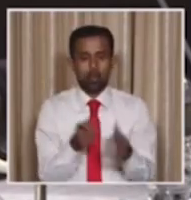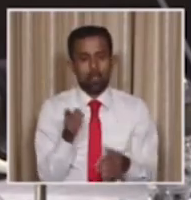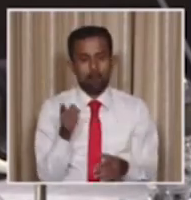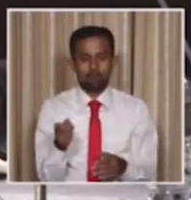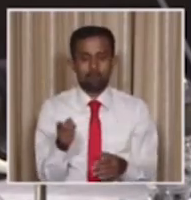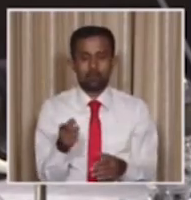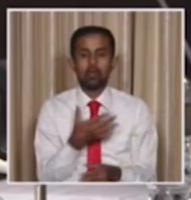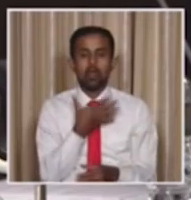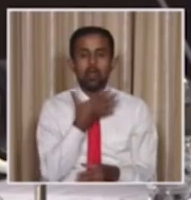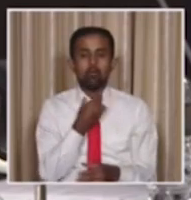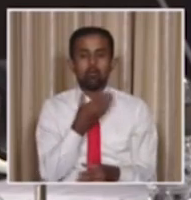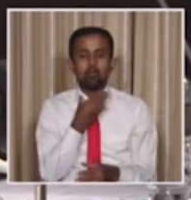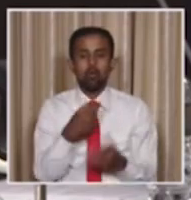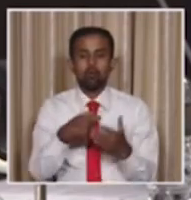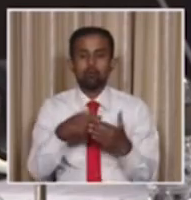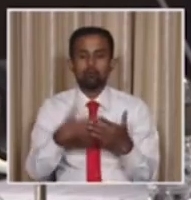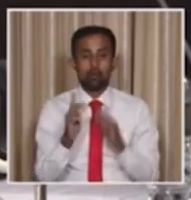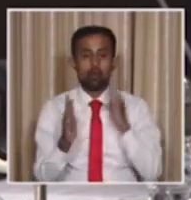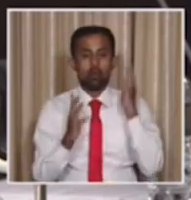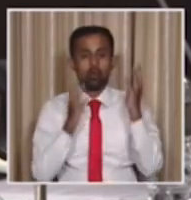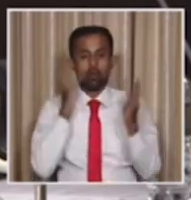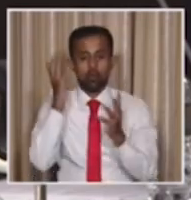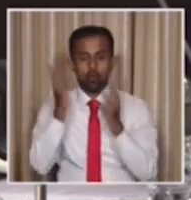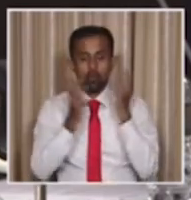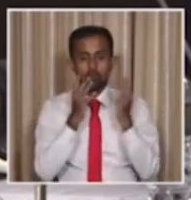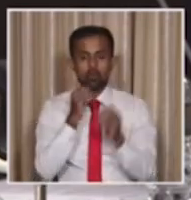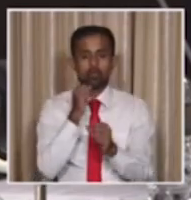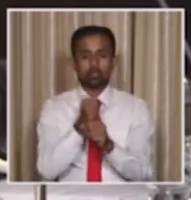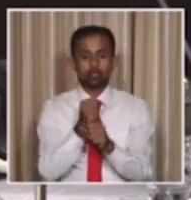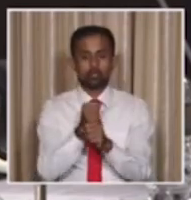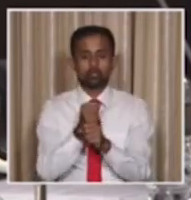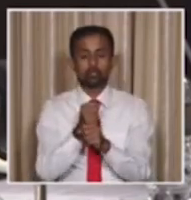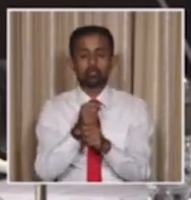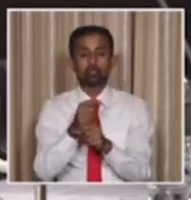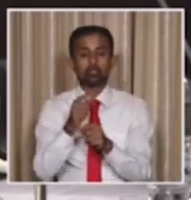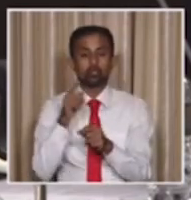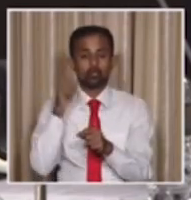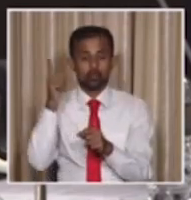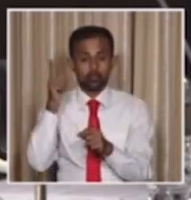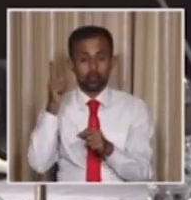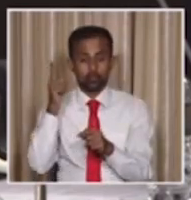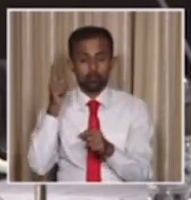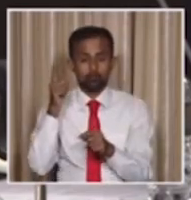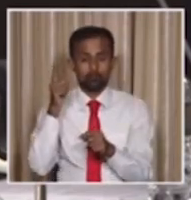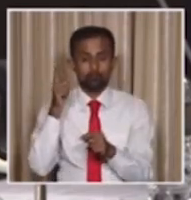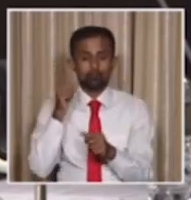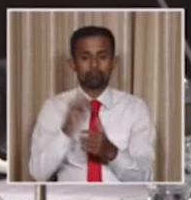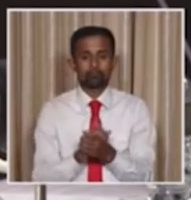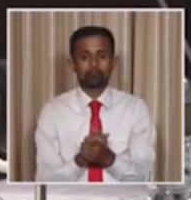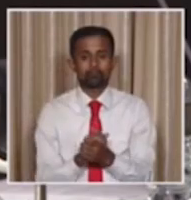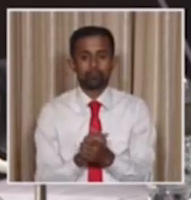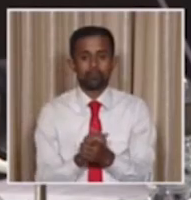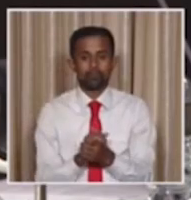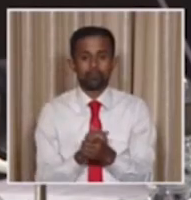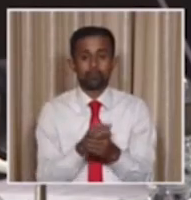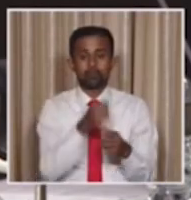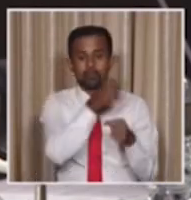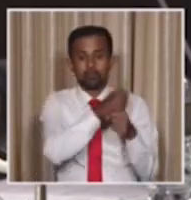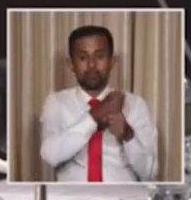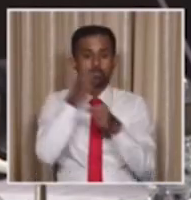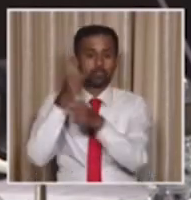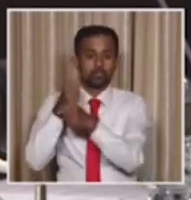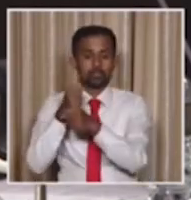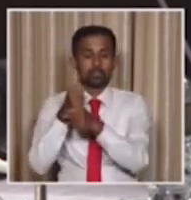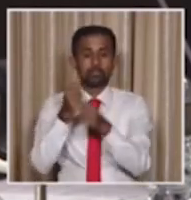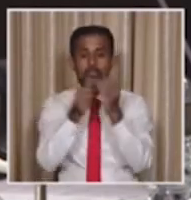அறிக்கையை சமர்ப்பித்திருப்பதை நாங்கள் நிராகரிக்கின்றோம். இந்த மேற்கு நாடுகள் இன்று இந்த ரணில் விக்ரமசிங்க தங்களுக்கு சார்பான